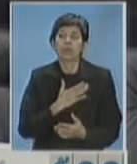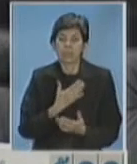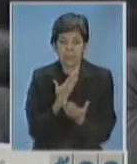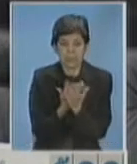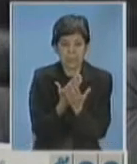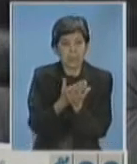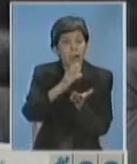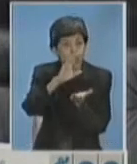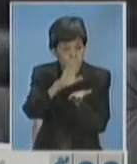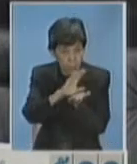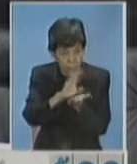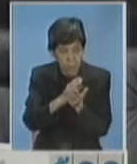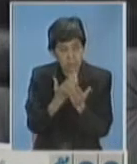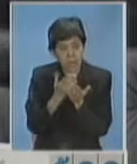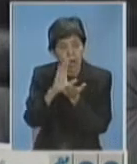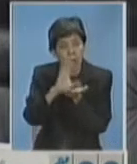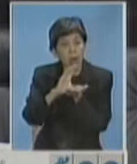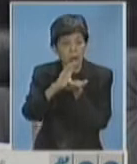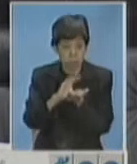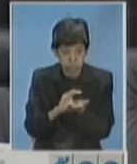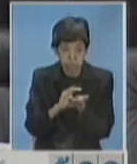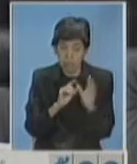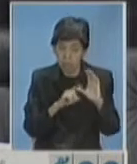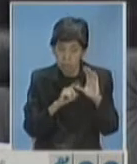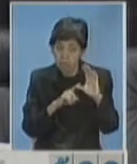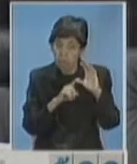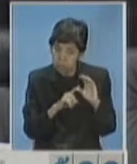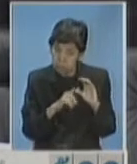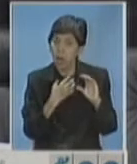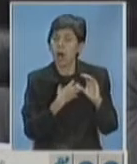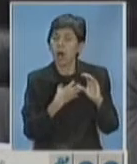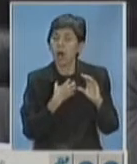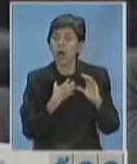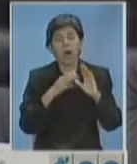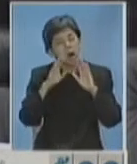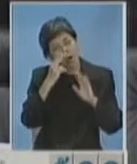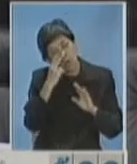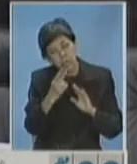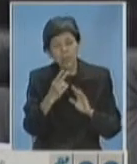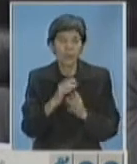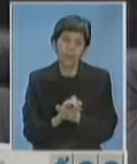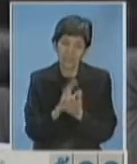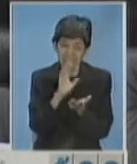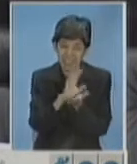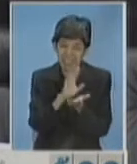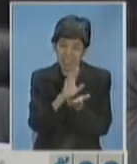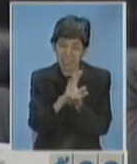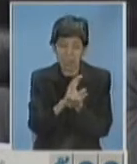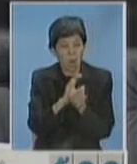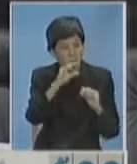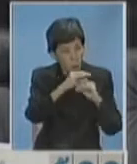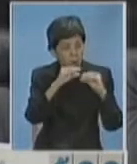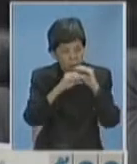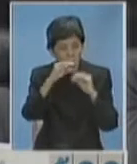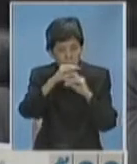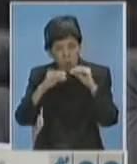งบประมาณนะคะแล้วก็การปรับลดงบประมาณที่ยังเหลืออยู่นี้ยังมีลักษณะนะคะที่เป็นงบประมาณหลายโครงการ